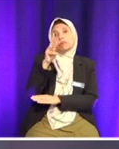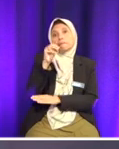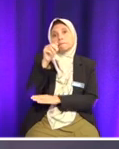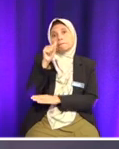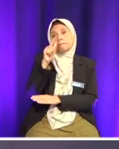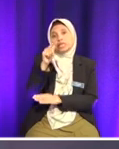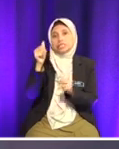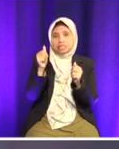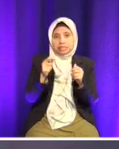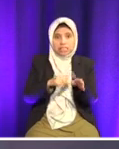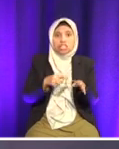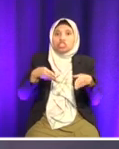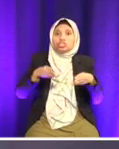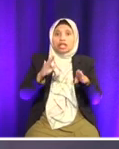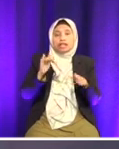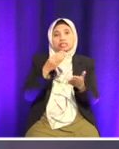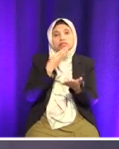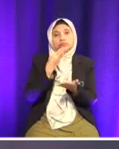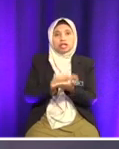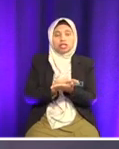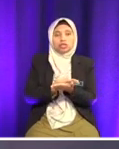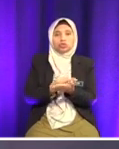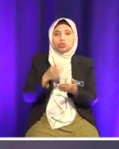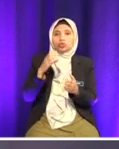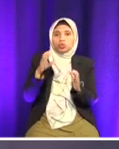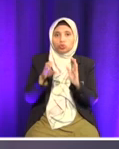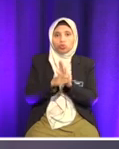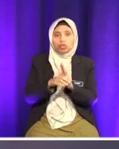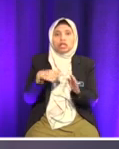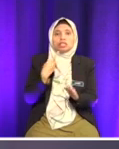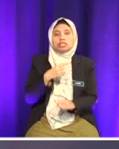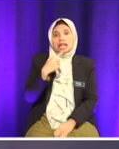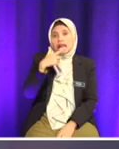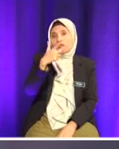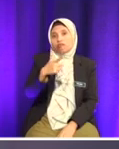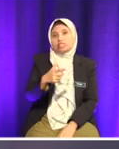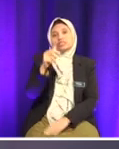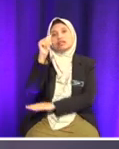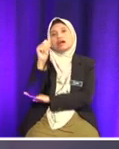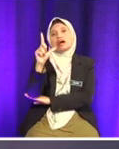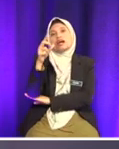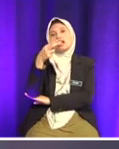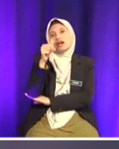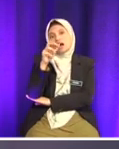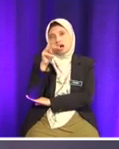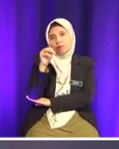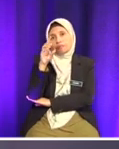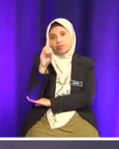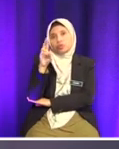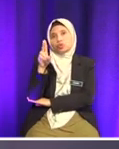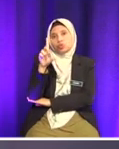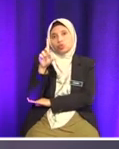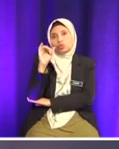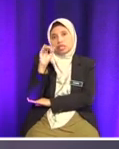baik dengan cara kita mengucapkan dengan lafaz itu disebutkan Alhamdulillah syukur kepada Allah kita melaksanakan kebaikan